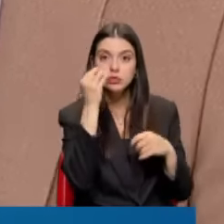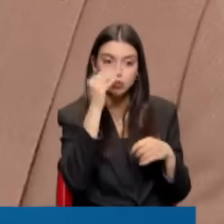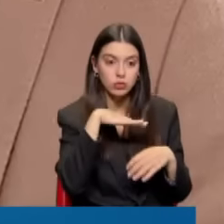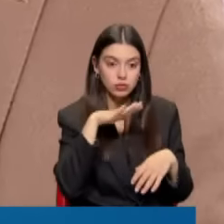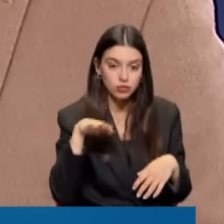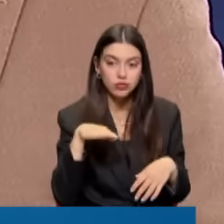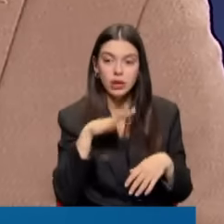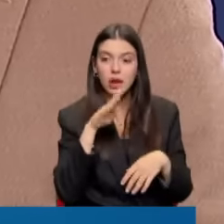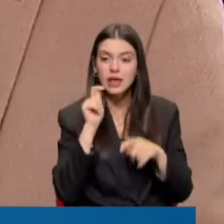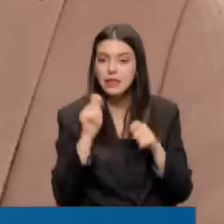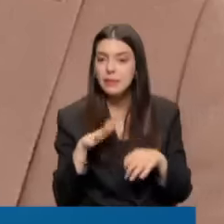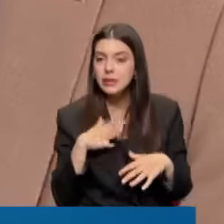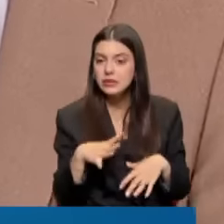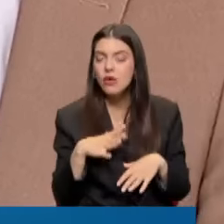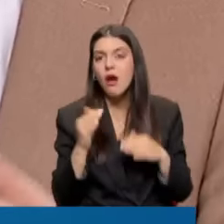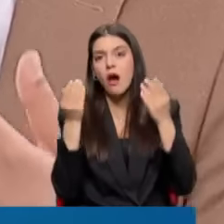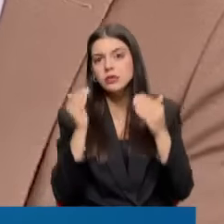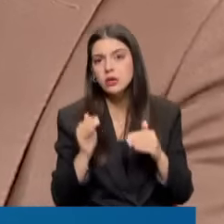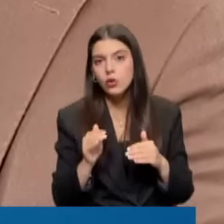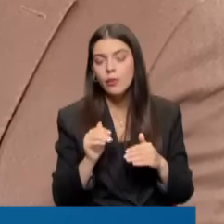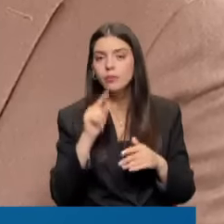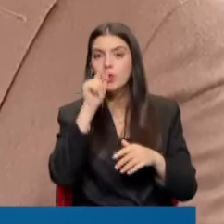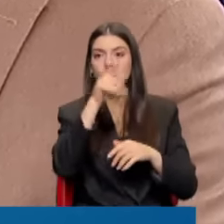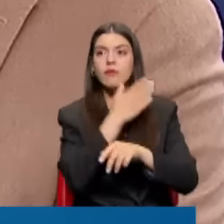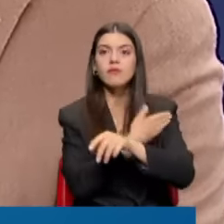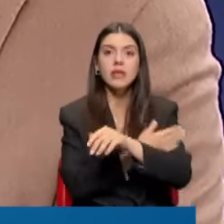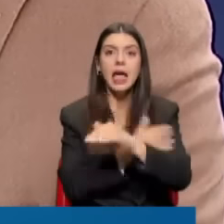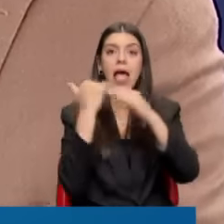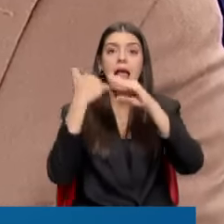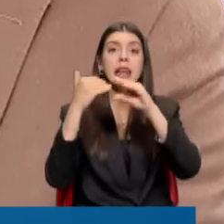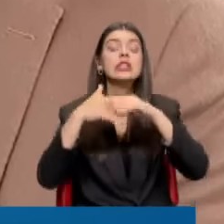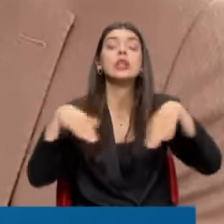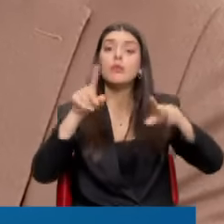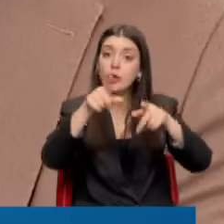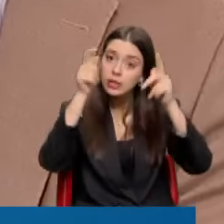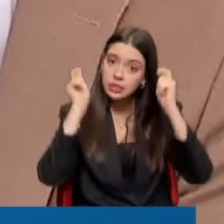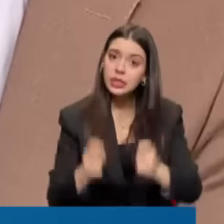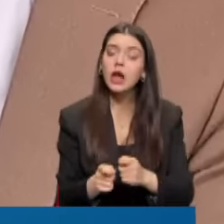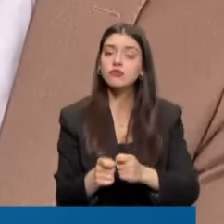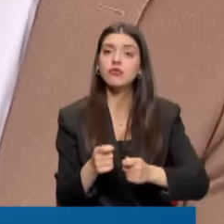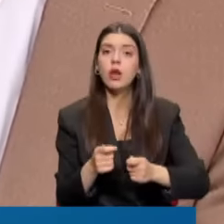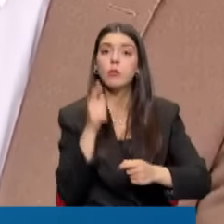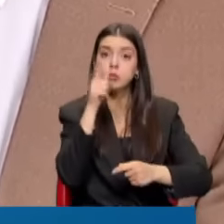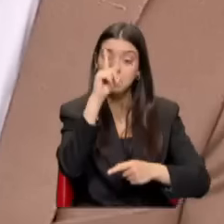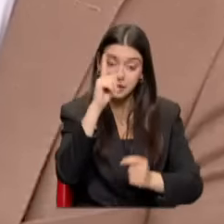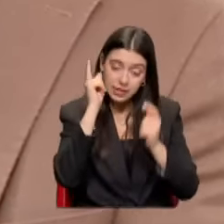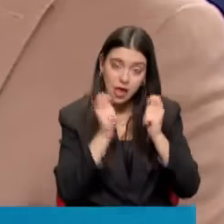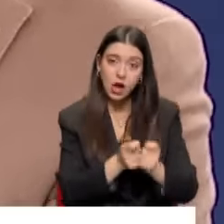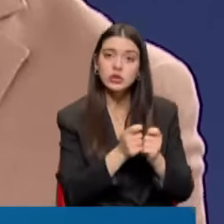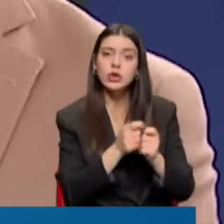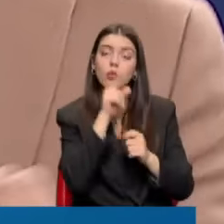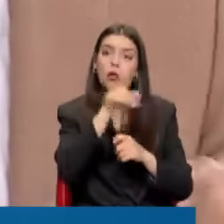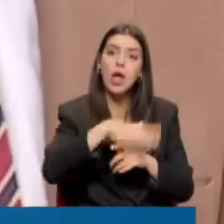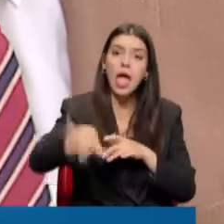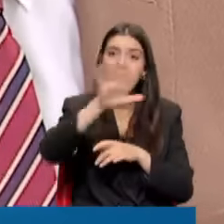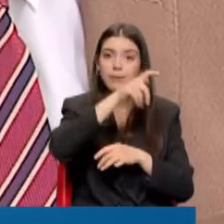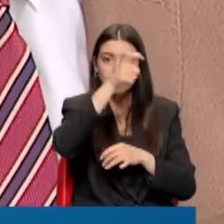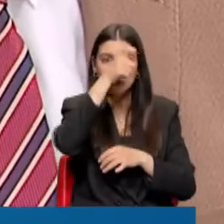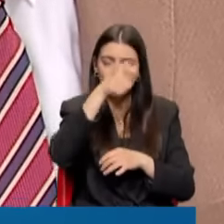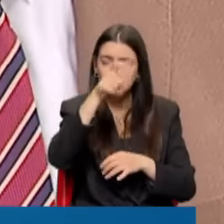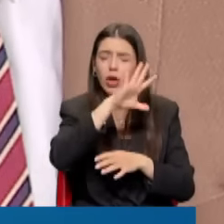azalıyor bu şey değil bu ya bu halkımızı eleştirmek için söylediğim bir şey değil bu hakikattir Bu bir hakikattir bu bütün ulusların